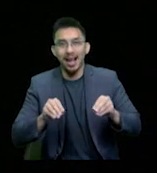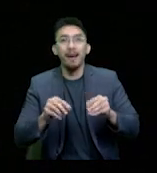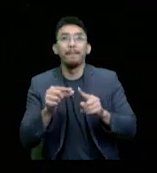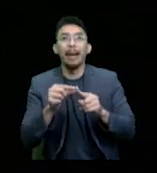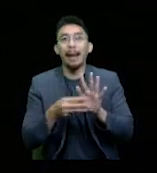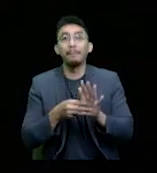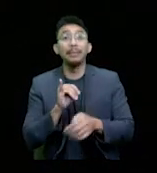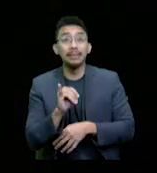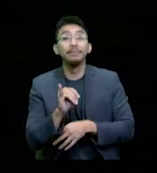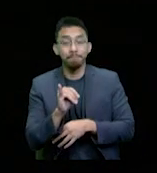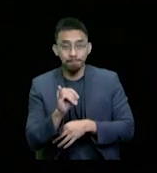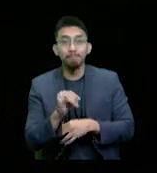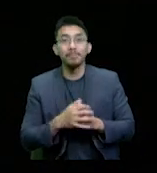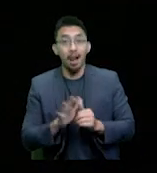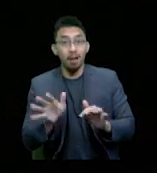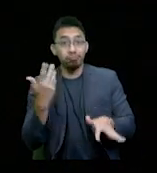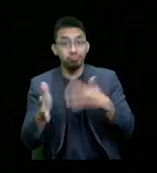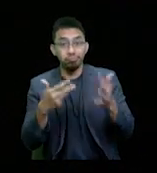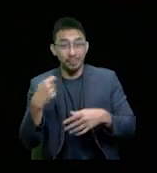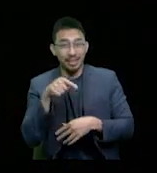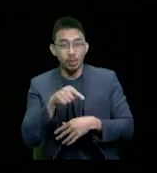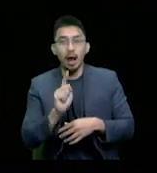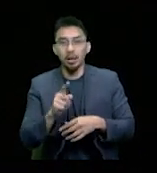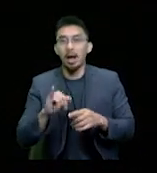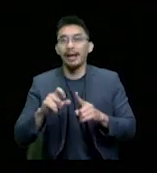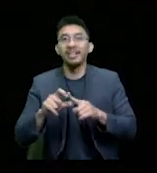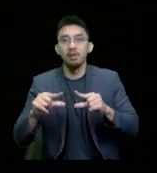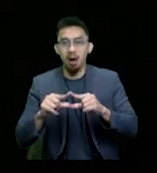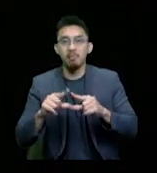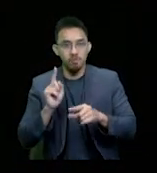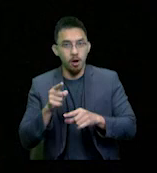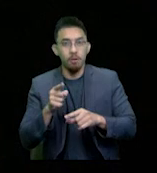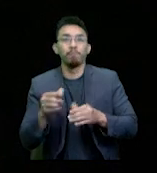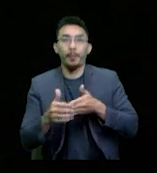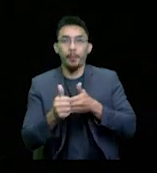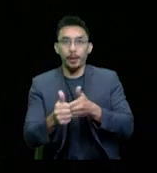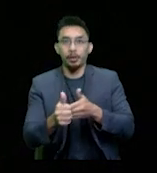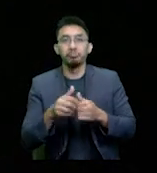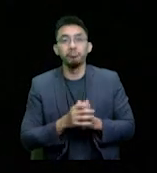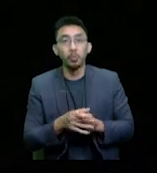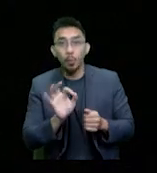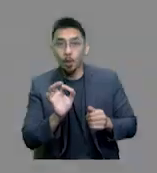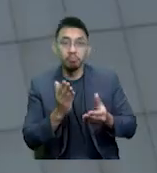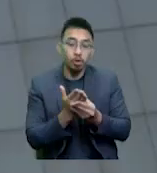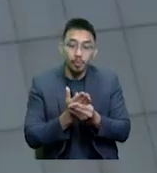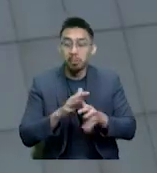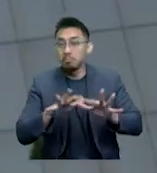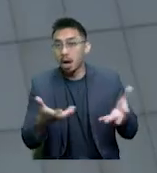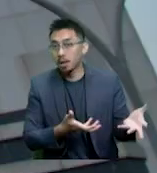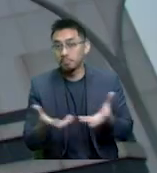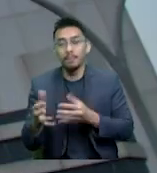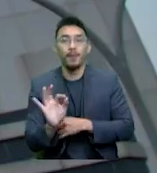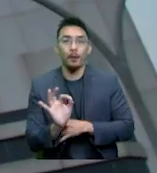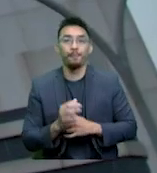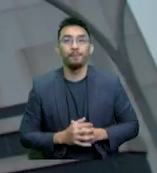Indonesia. Namun selama penggeledahan di kementerian yang dipimpin Ida Fauziah ini, KPK belum membawa barang atau dokumen apapun.